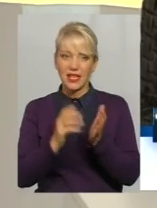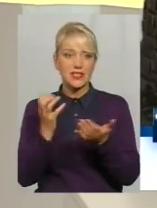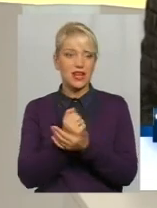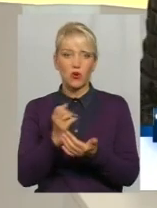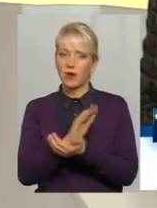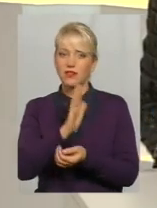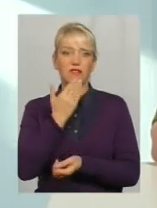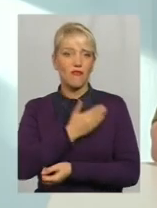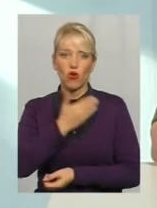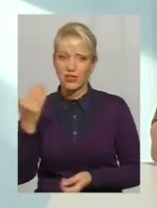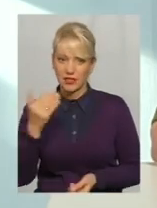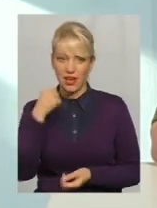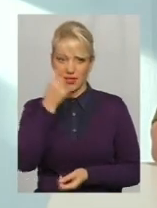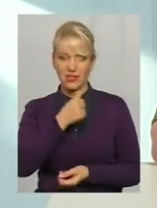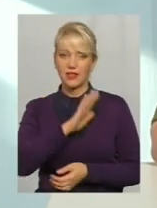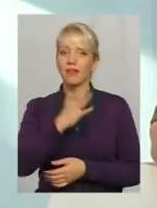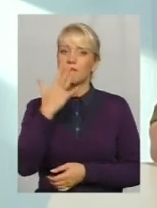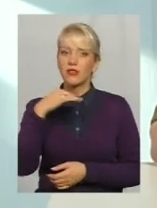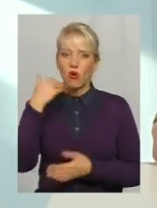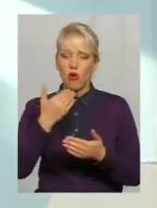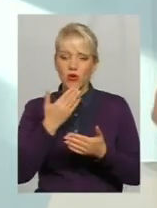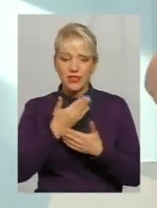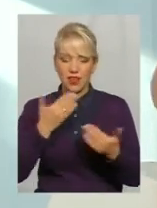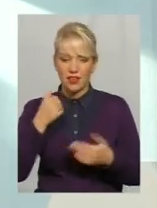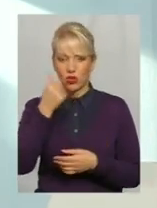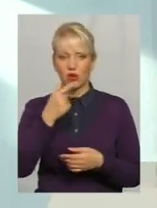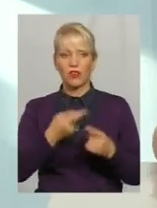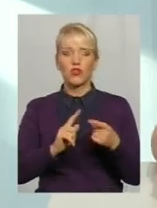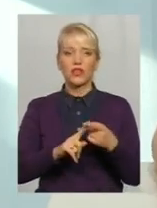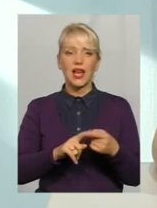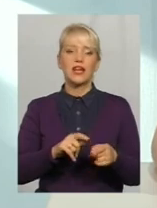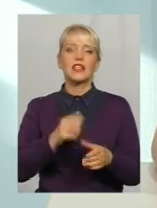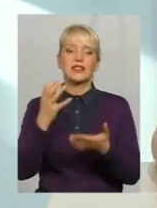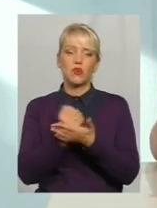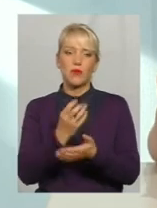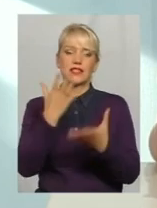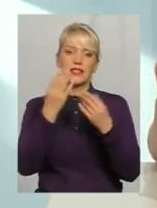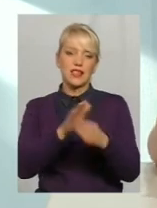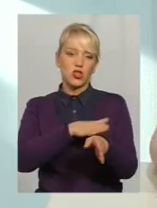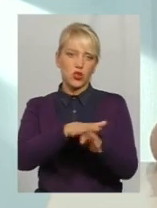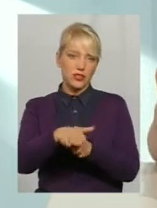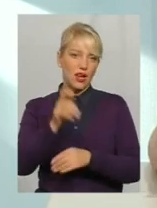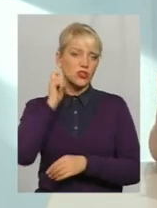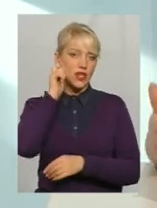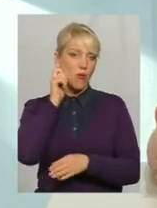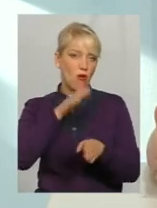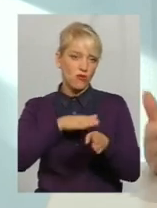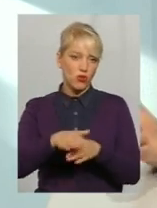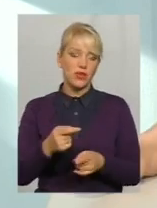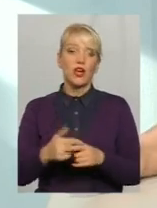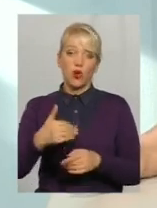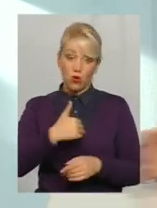останній рік і не в 5 останніх років. Вона заробляється з дня досягнення повноліття. Хоч працюй, заробляй,